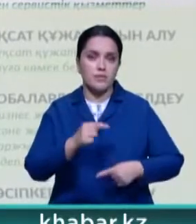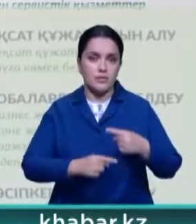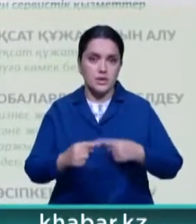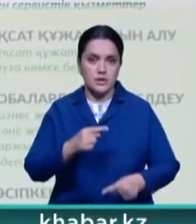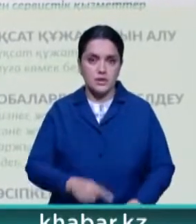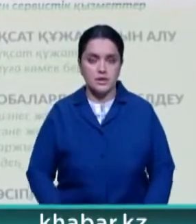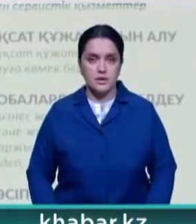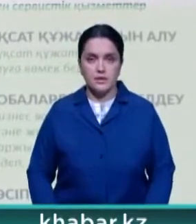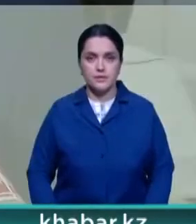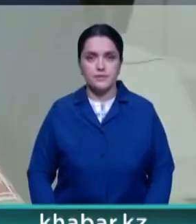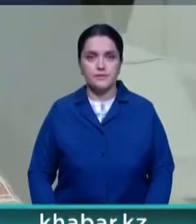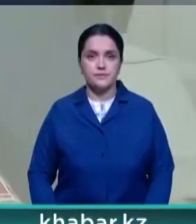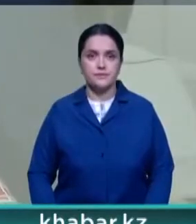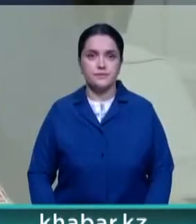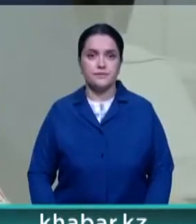бизнеса.